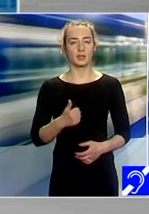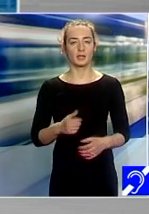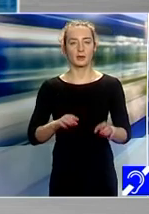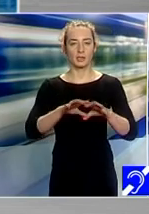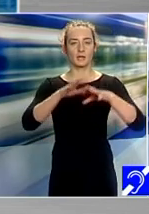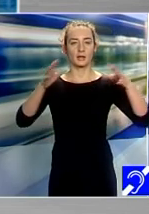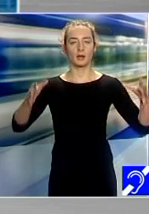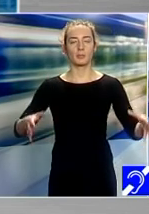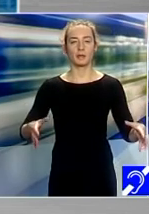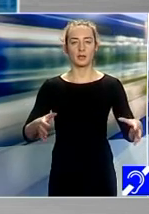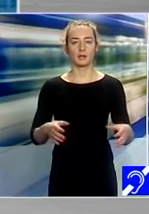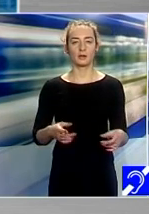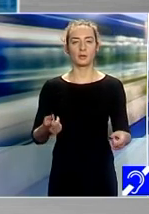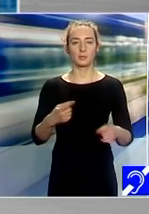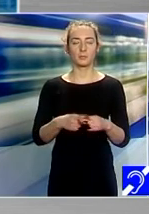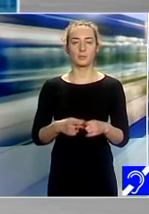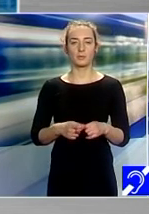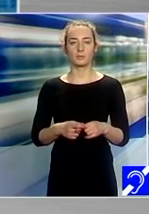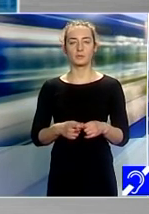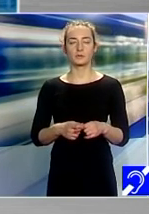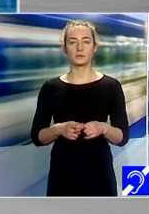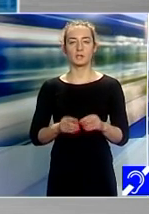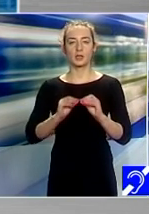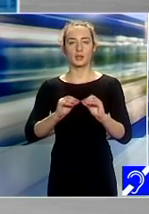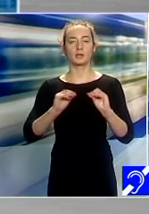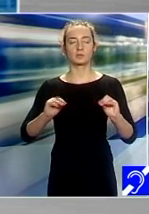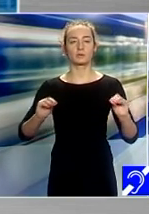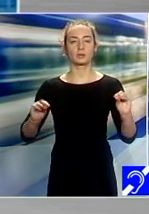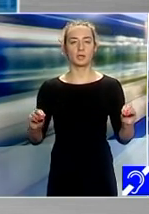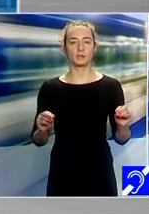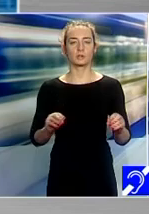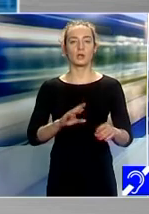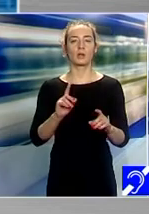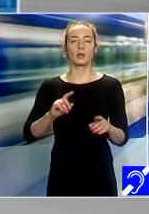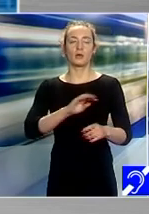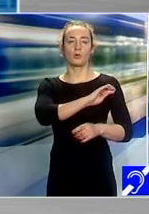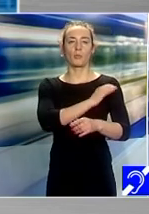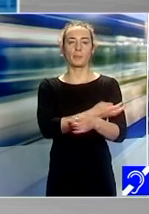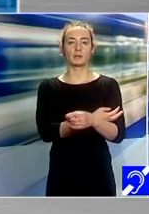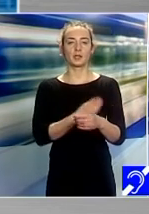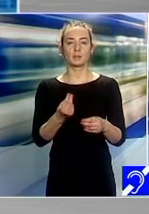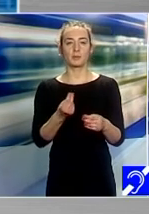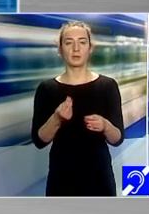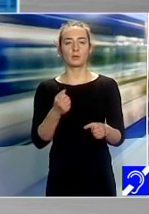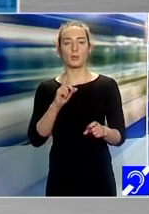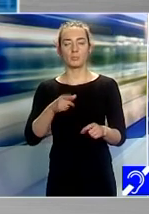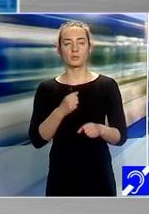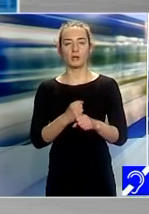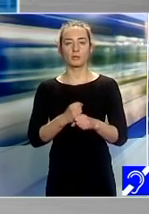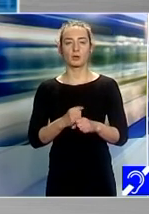camere hiperbare, plus instructajul care este absolut necesar, deci obținerea unei competențe pentru a lucra cu astfel de camere,